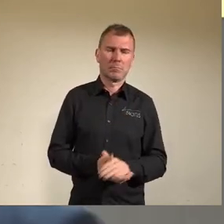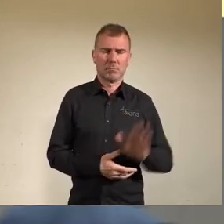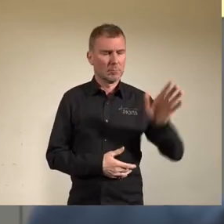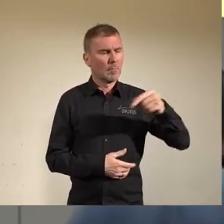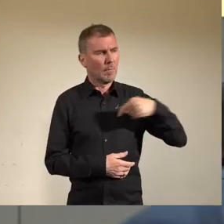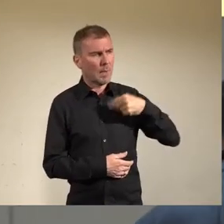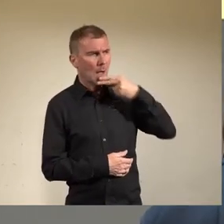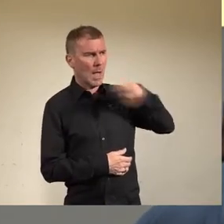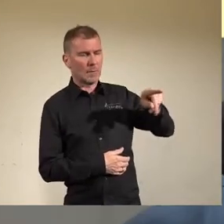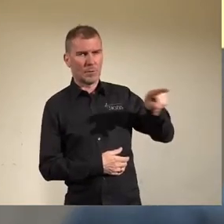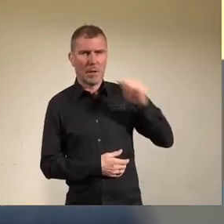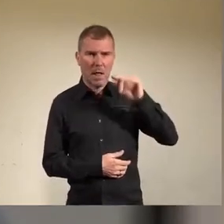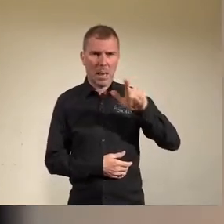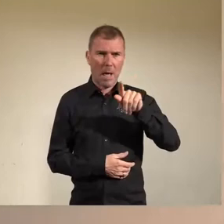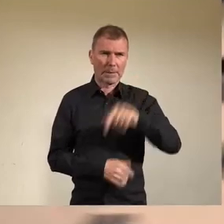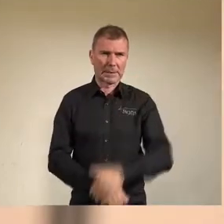mal gleich